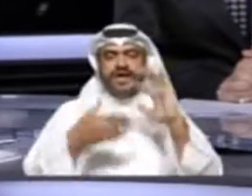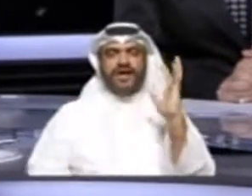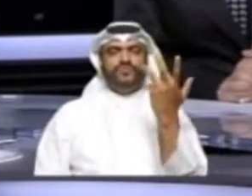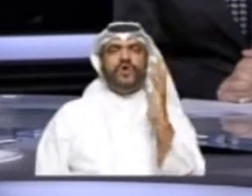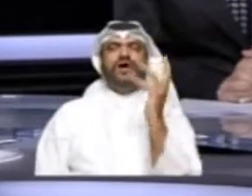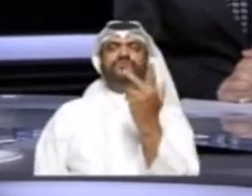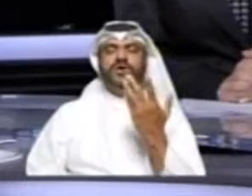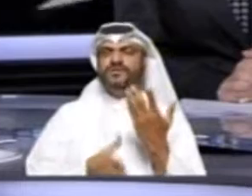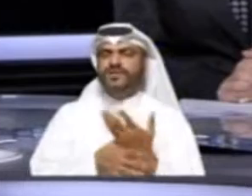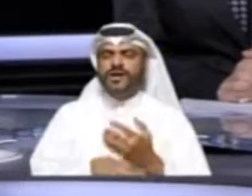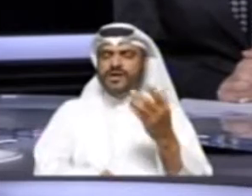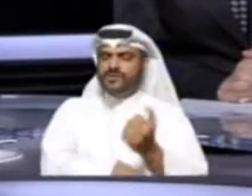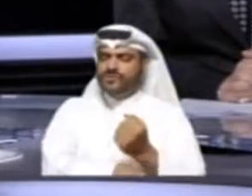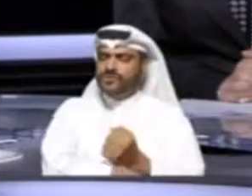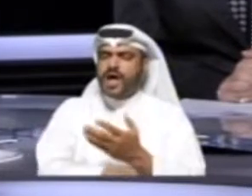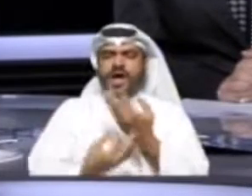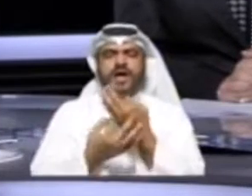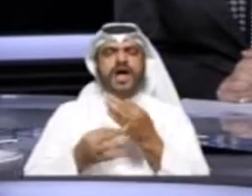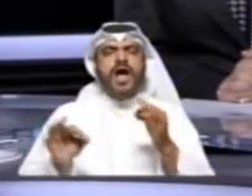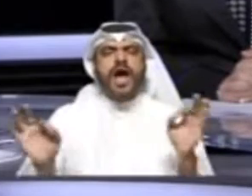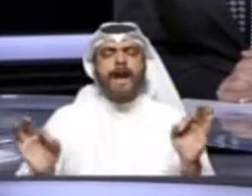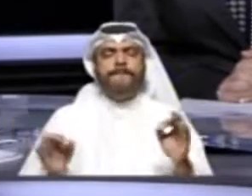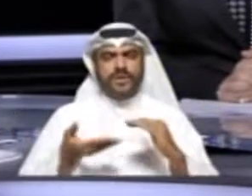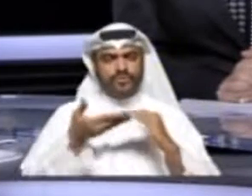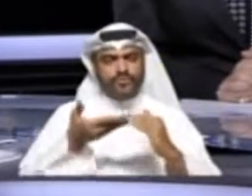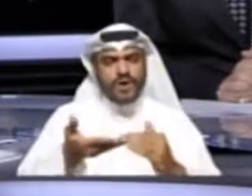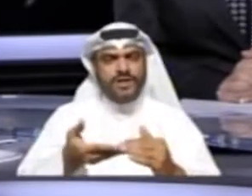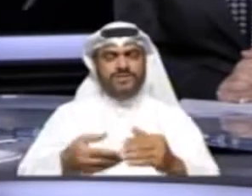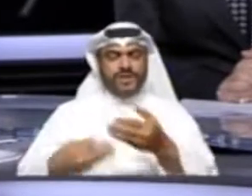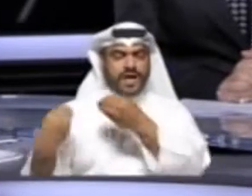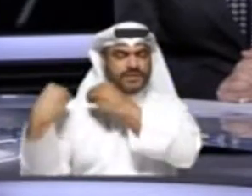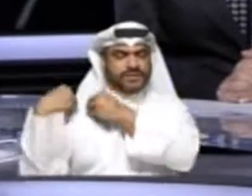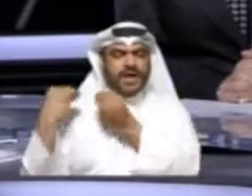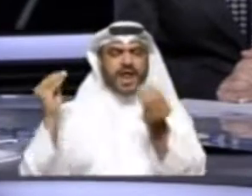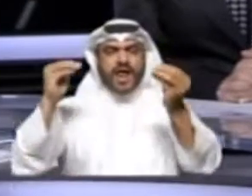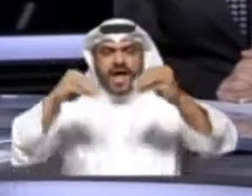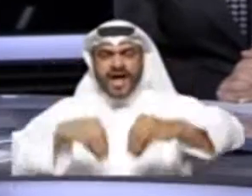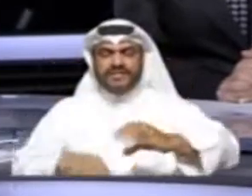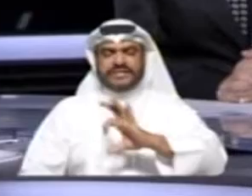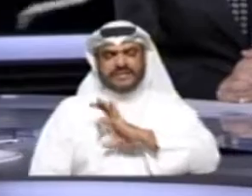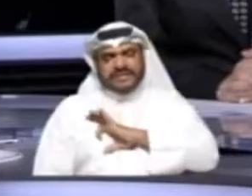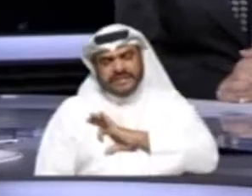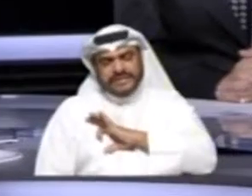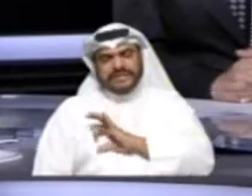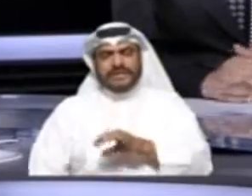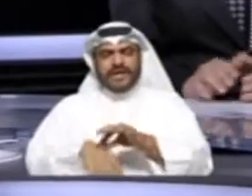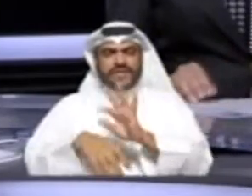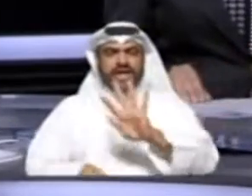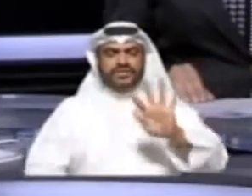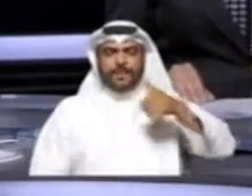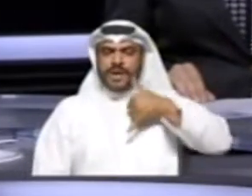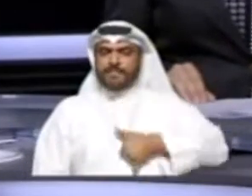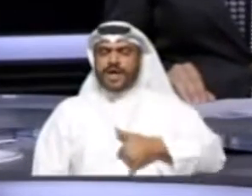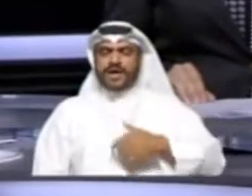توزيعها تأتي في إطار الجهود الإنسانية الكويتية لإعانة الشعب اليمني جراء الظروف المعيشية الصعبة